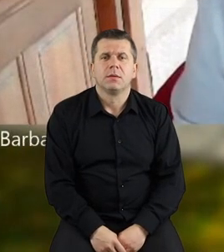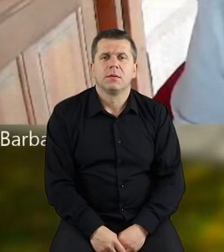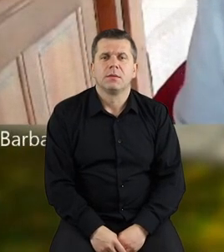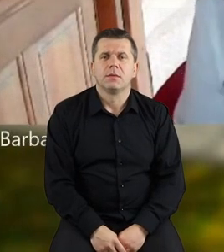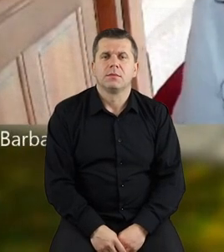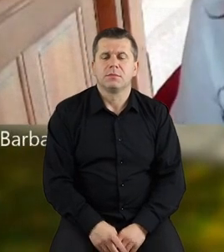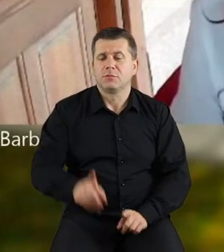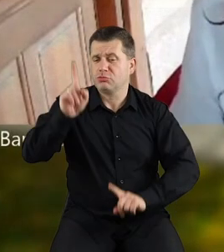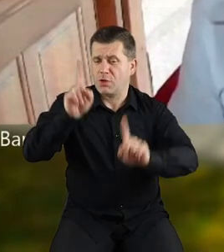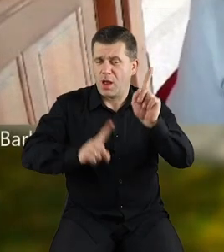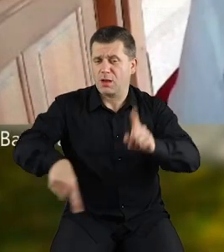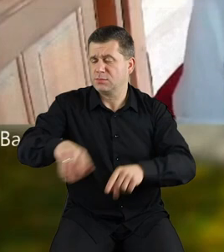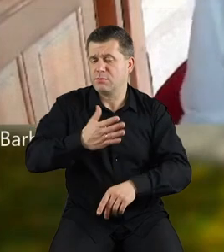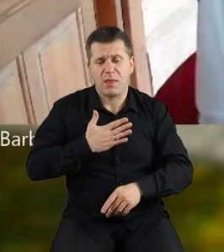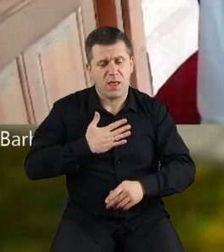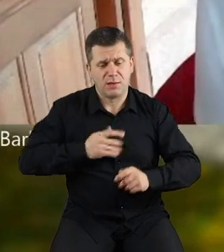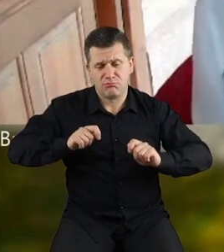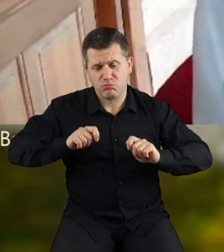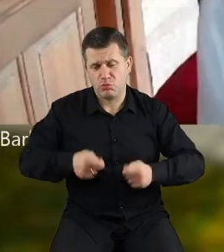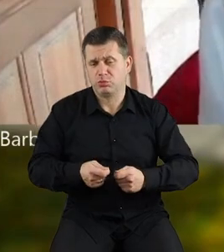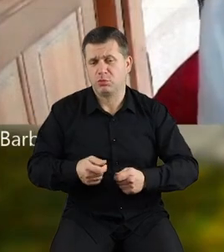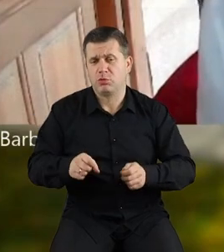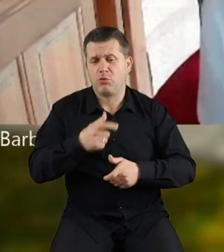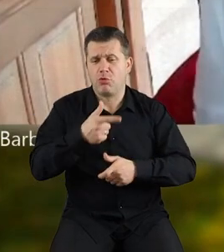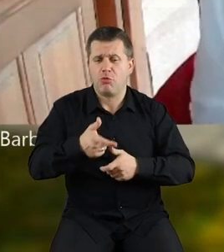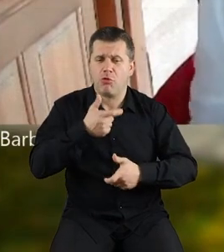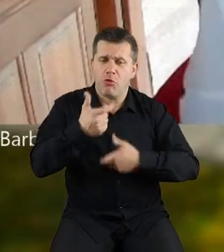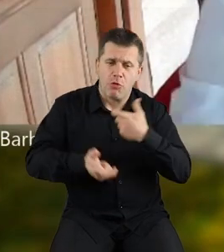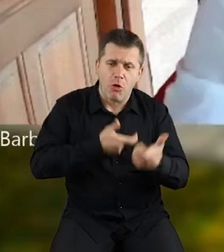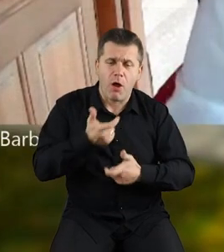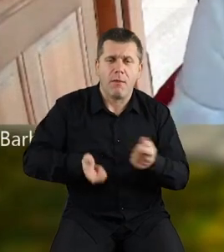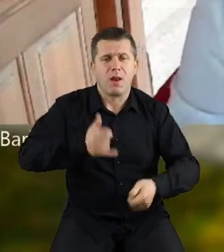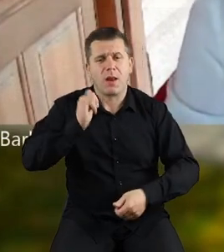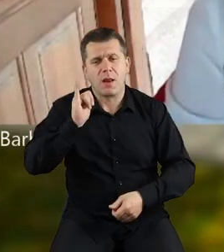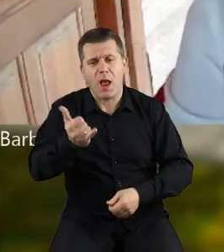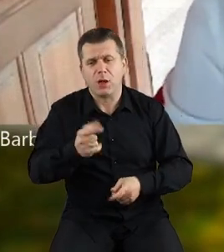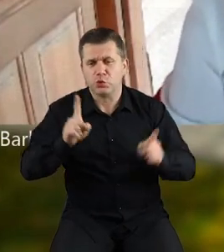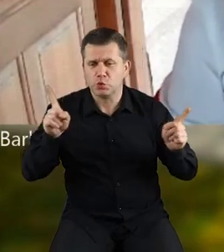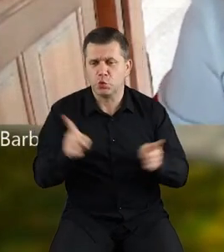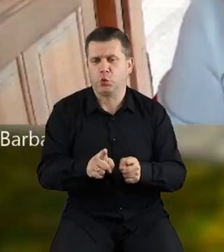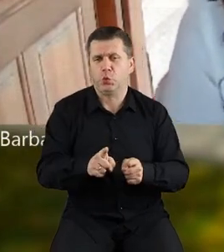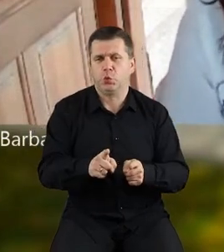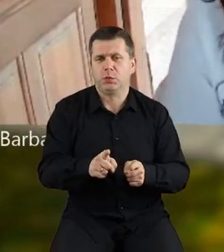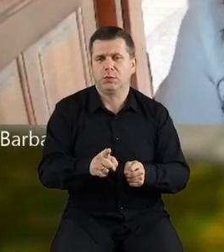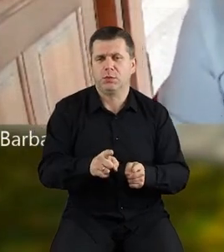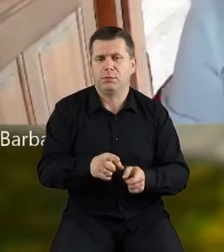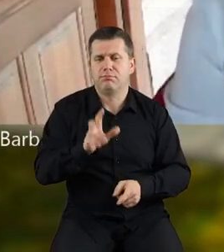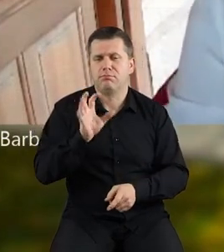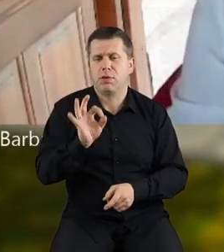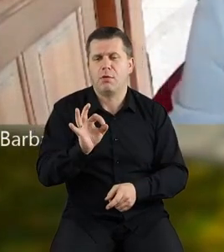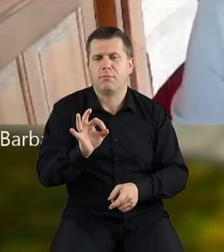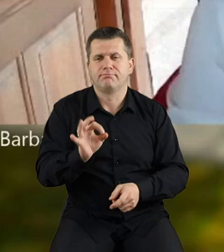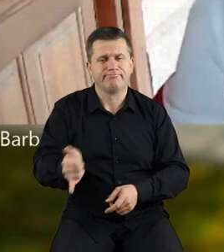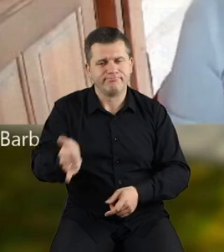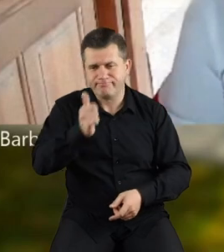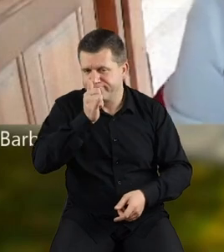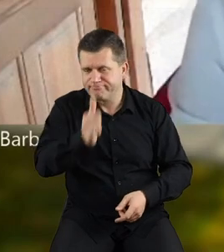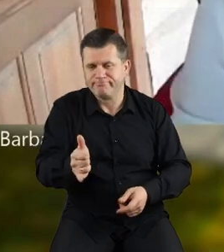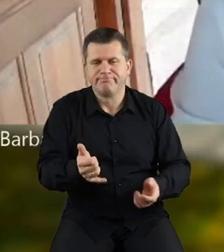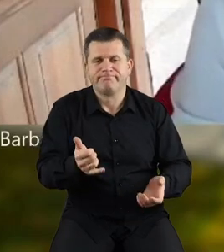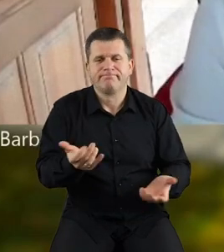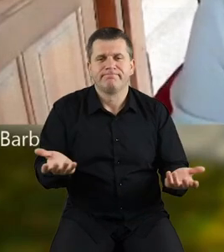że czasami jesteśmy zmuszeni pewnie w powieści dokonać jakiegoś skrótu, bo nie